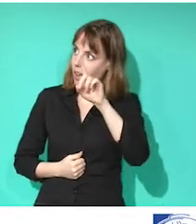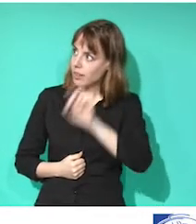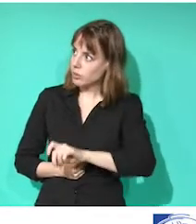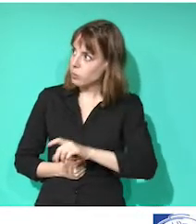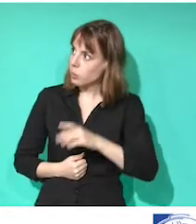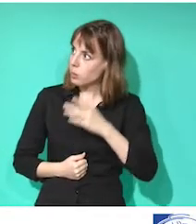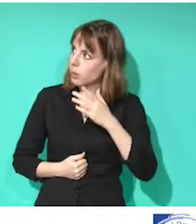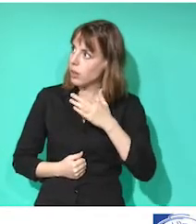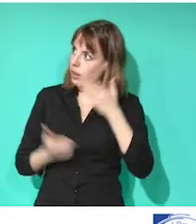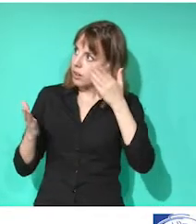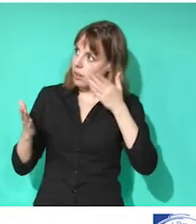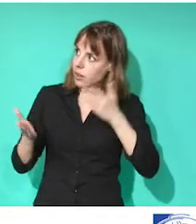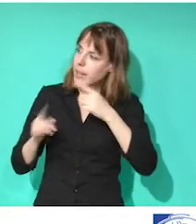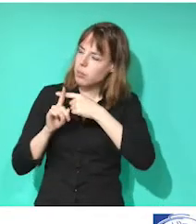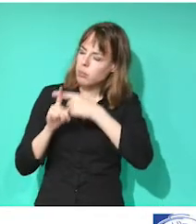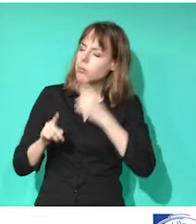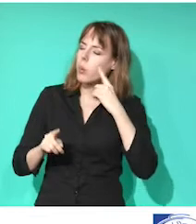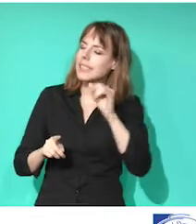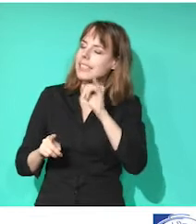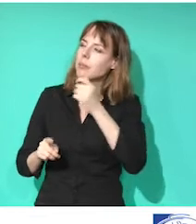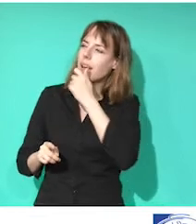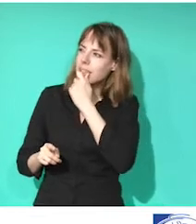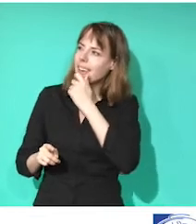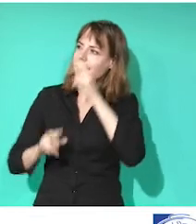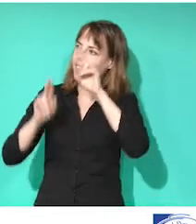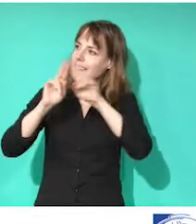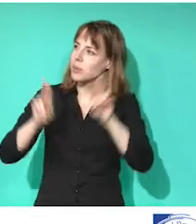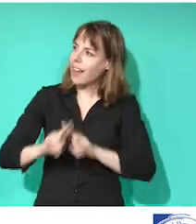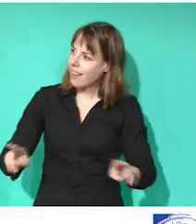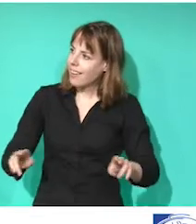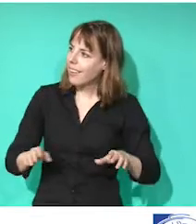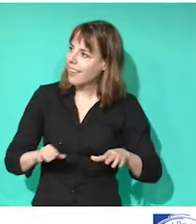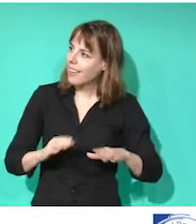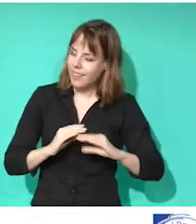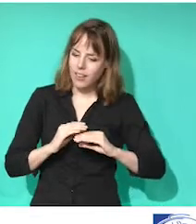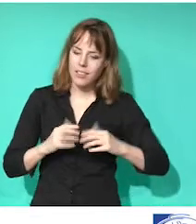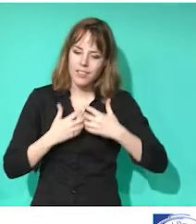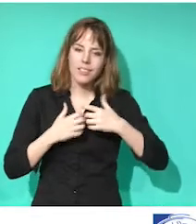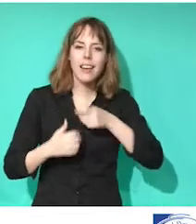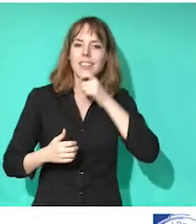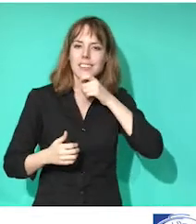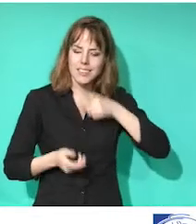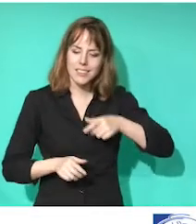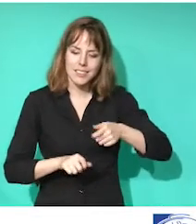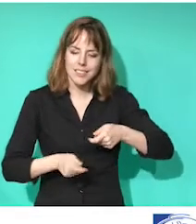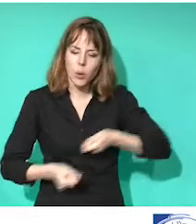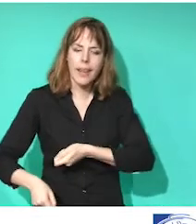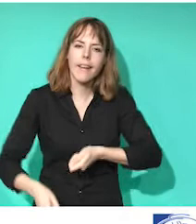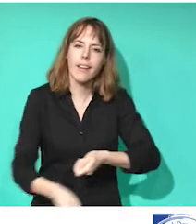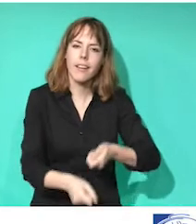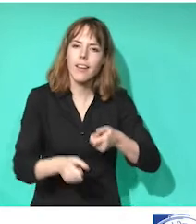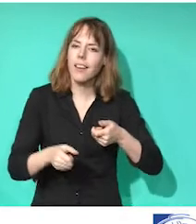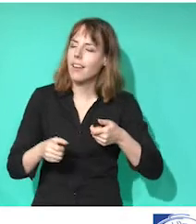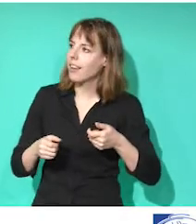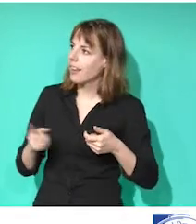glace à laquelle je m'adresse. Donc, arbitre international, par définition, vous voyez des hockeyeurs de toutes... ou de des partout. Hockeyeuses.